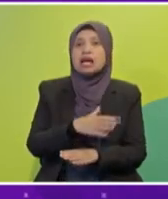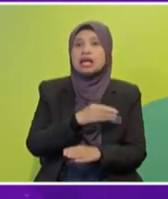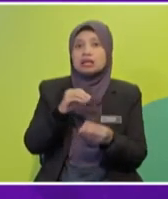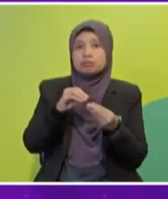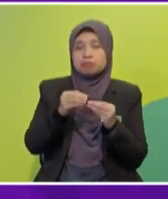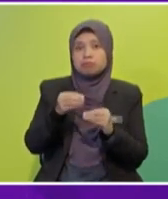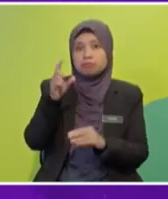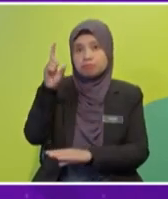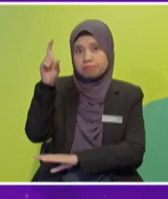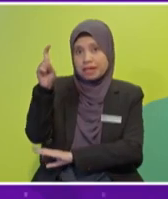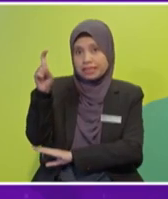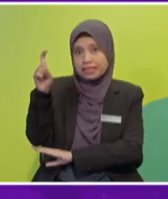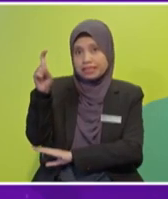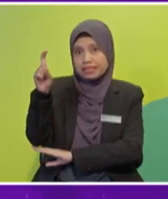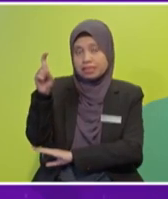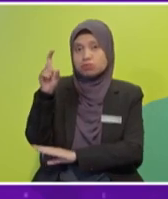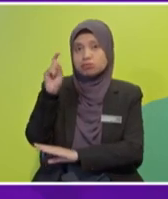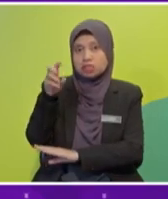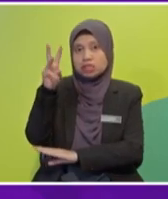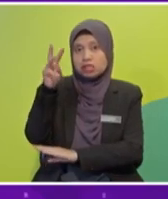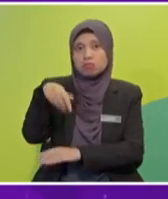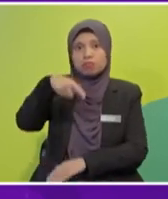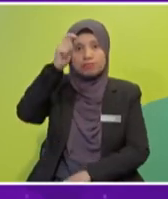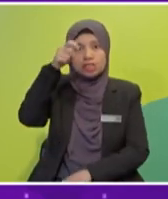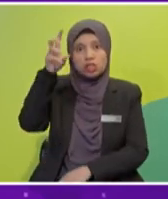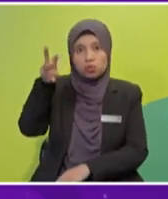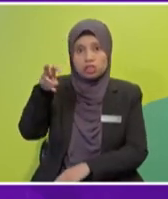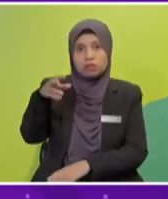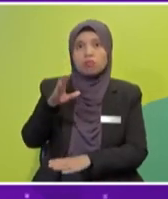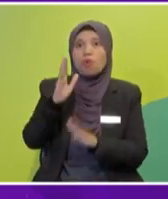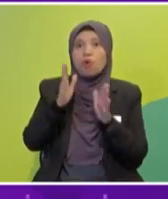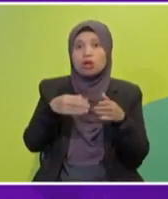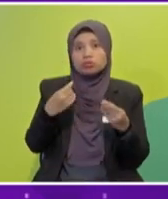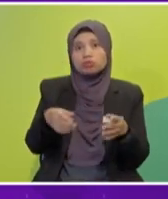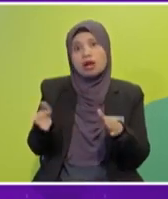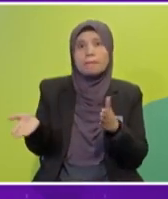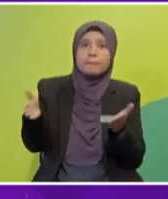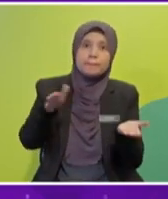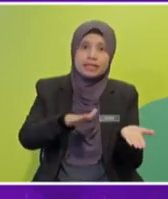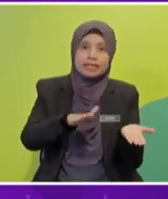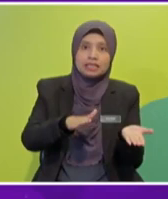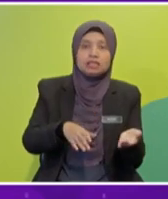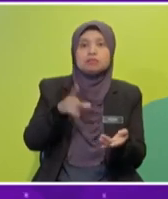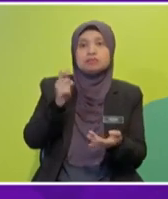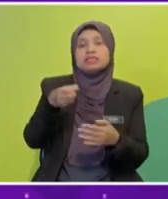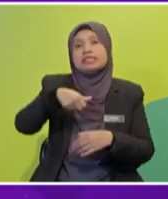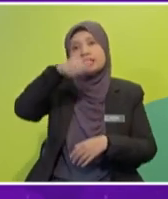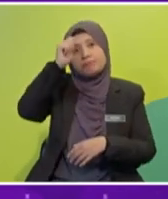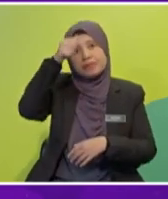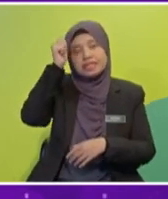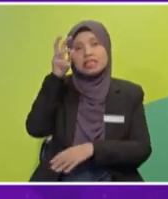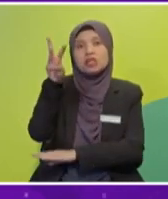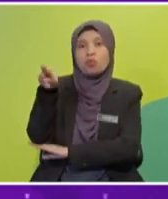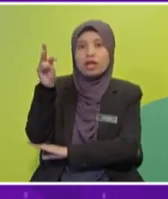mati. Murid-murid tahulah mati, kan? Orang mati. Dan yang seterusnya, yang kelima,